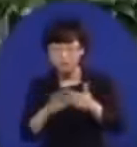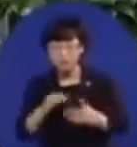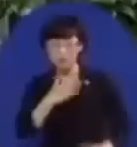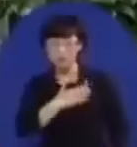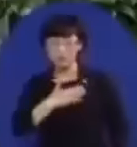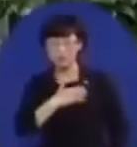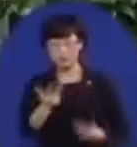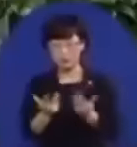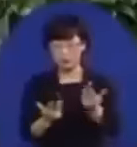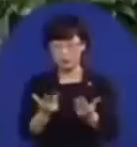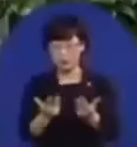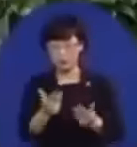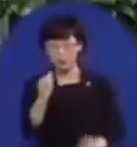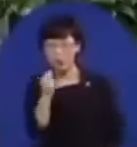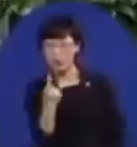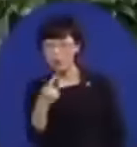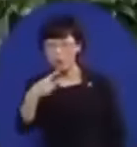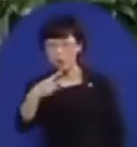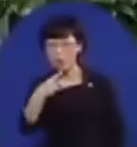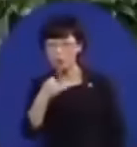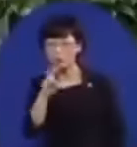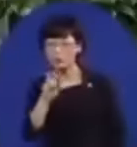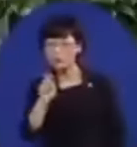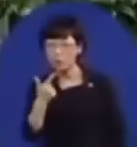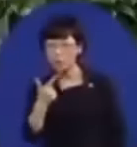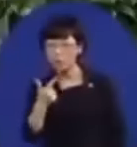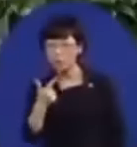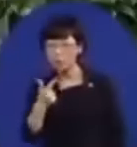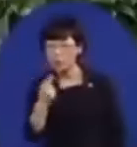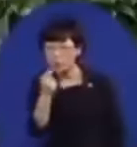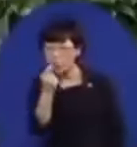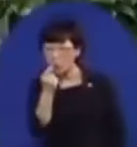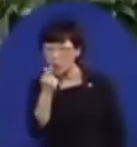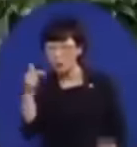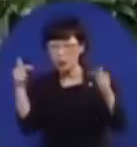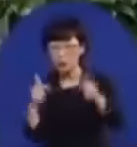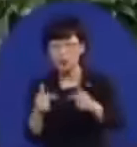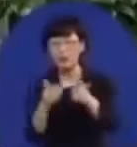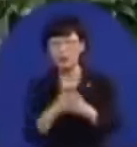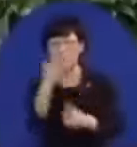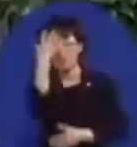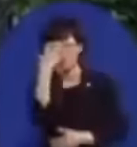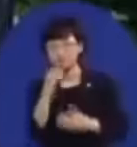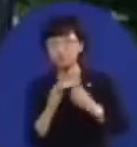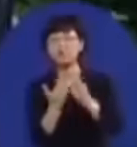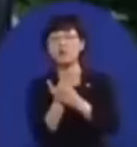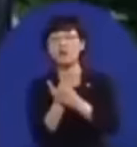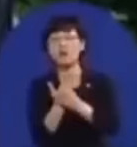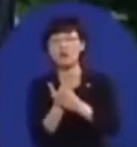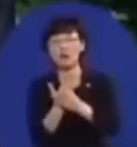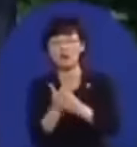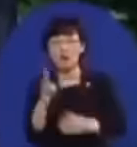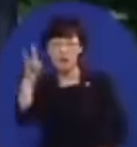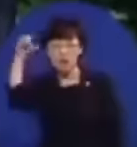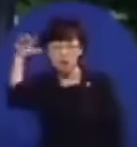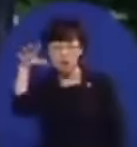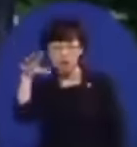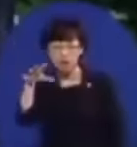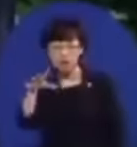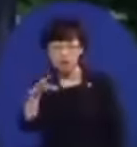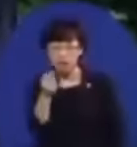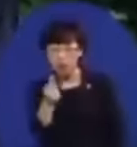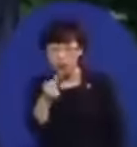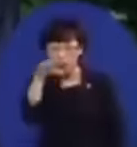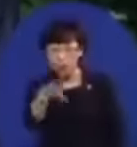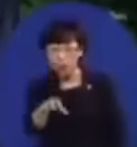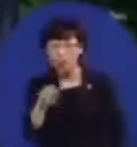호르몬의 분비가 줄기 때문에 우울증이 생긴다. 그 일조량이 적은 곳에